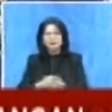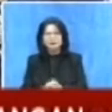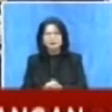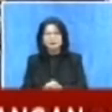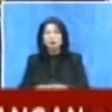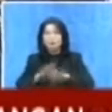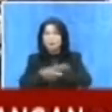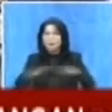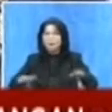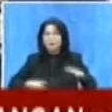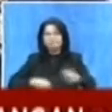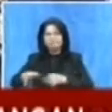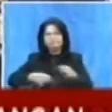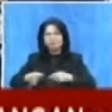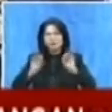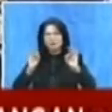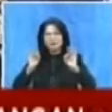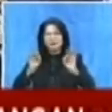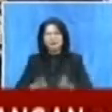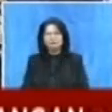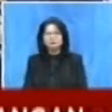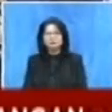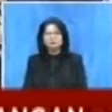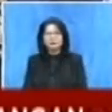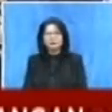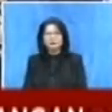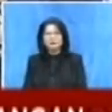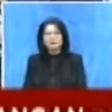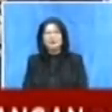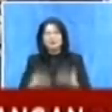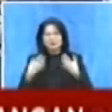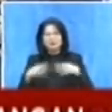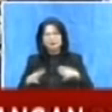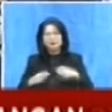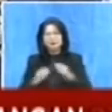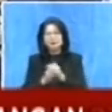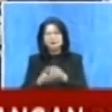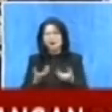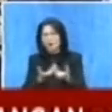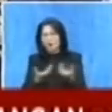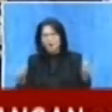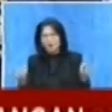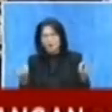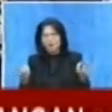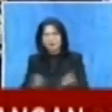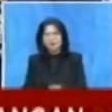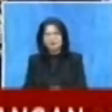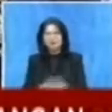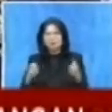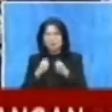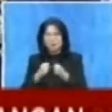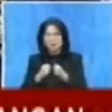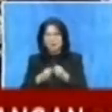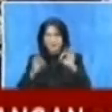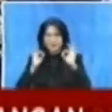pendidikan, serta menyelesaikan mismatch pendidikan dengan penguatan pendidikan vokasi,